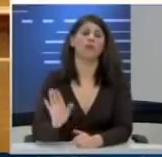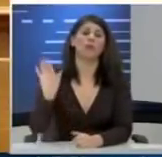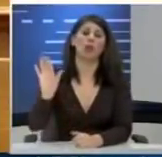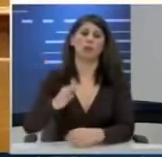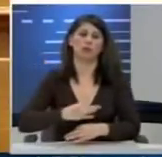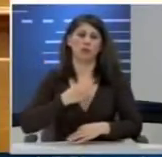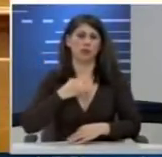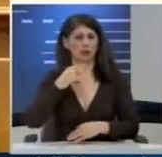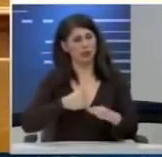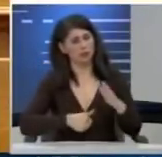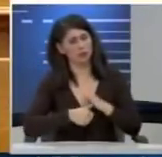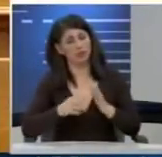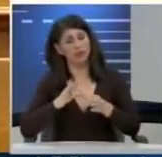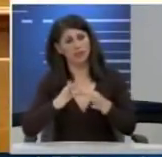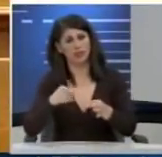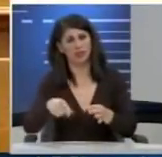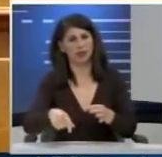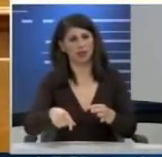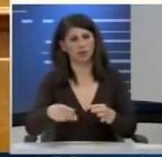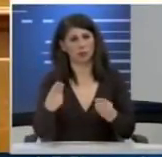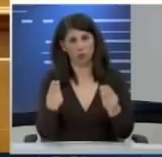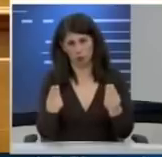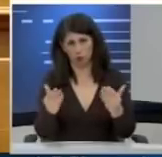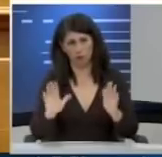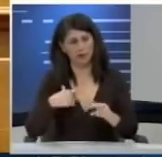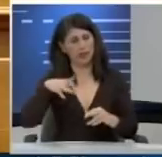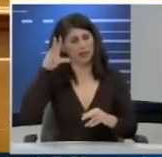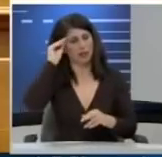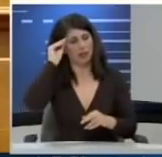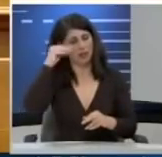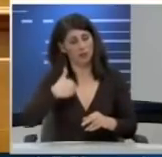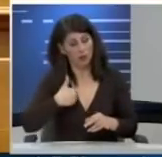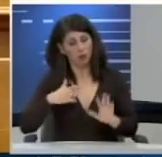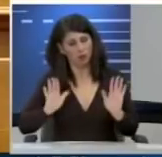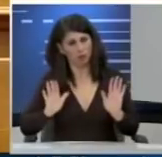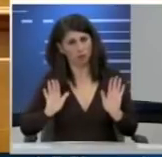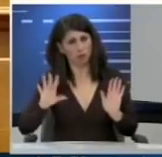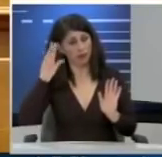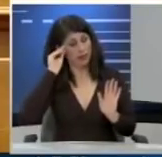θα συνεχίσω σε αυτό το τόνο, διότι αντιλαμβάνομαι εγώ τουλάχιστον